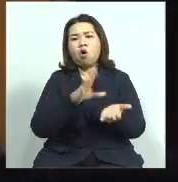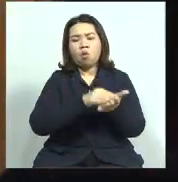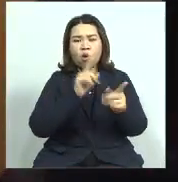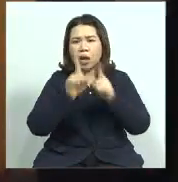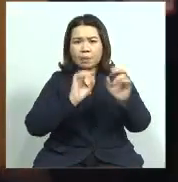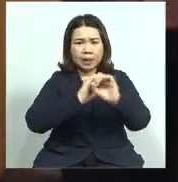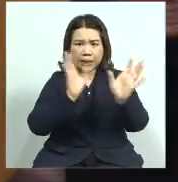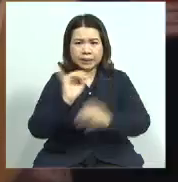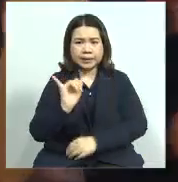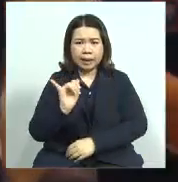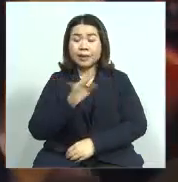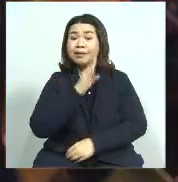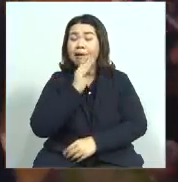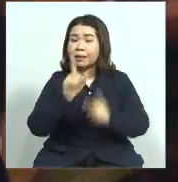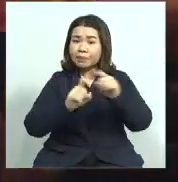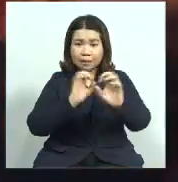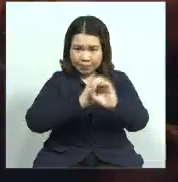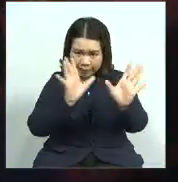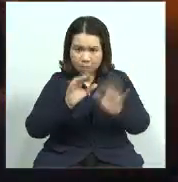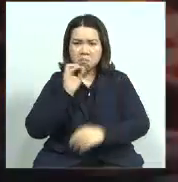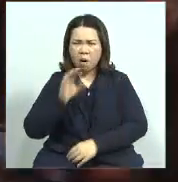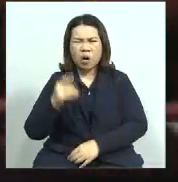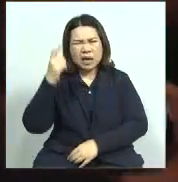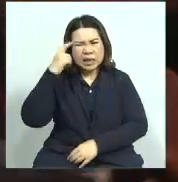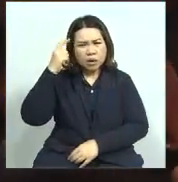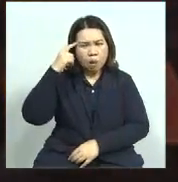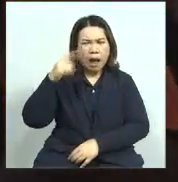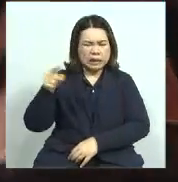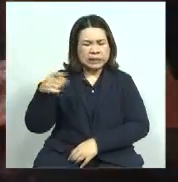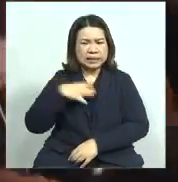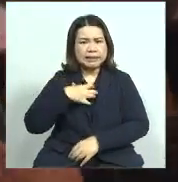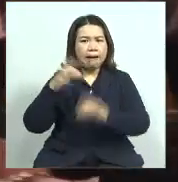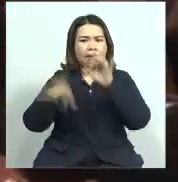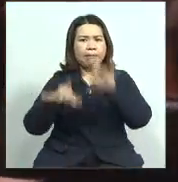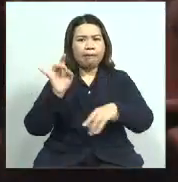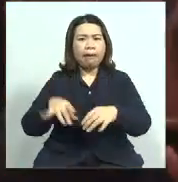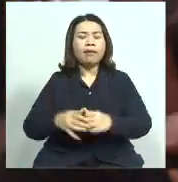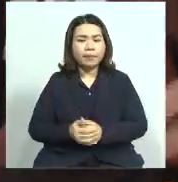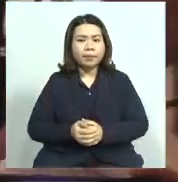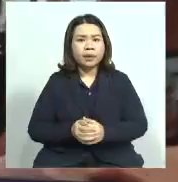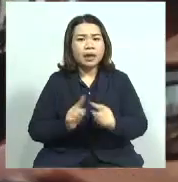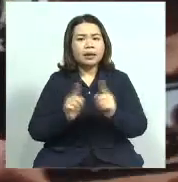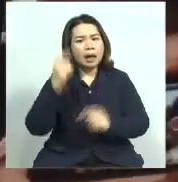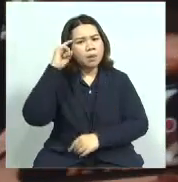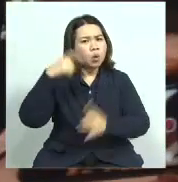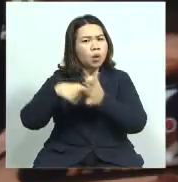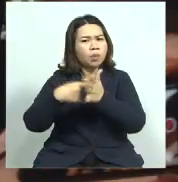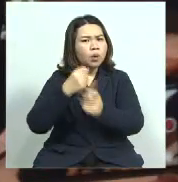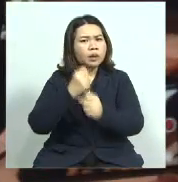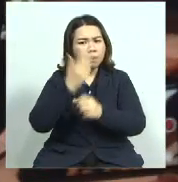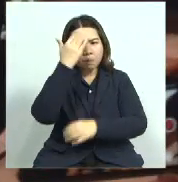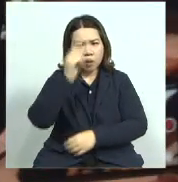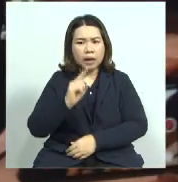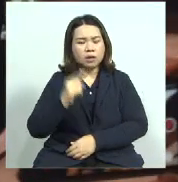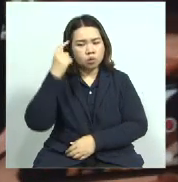วลาในการตรวจสอบความชัดเจนก่อนแต่เชื่อว่าเป็นการสร้างสถานการณ์ความวุ่นวายและยังไม่ทราบแรงจูงใจในการก่อเ